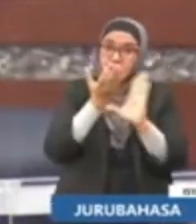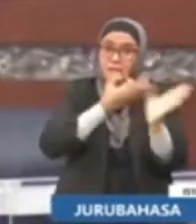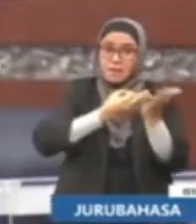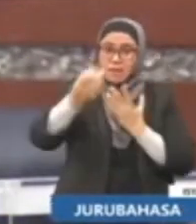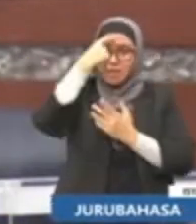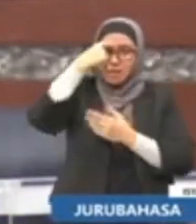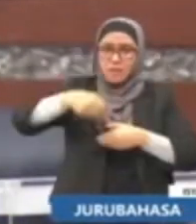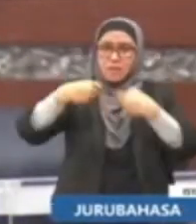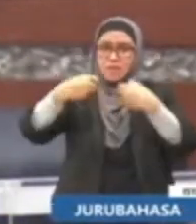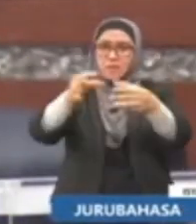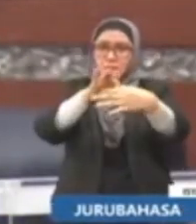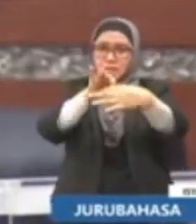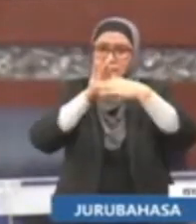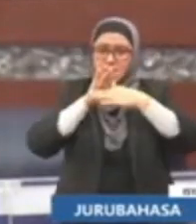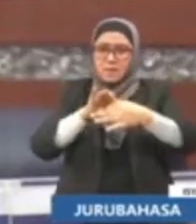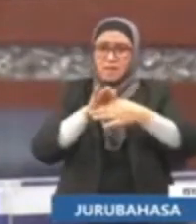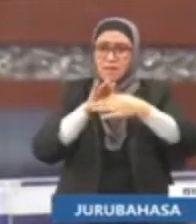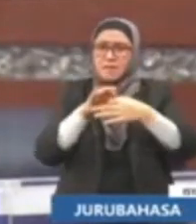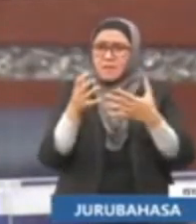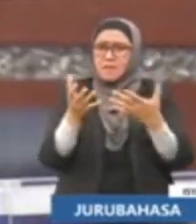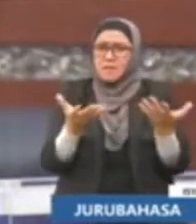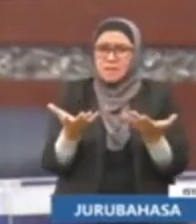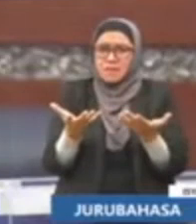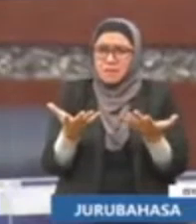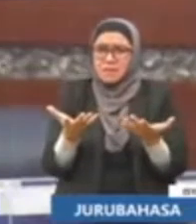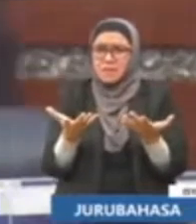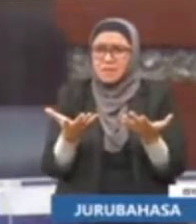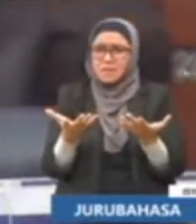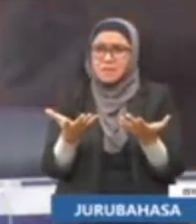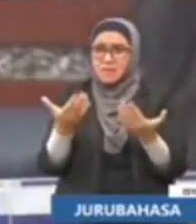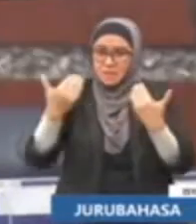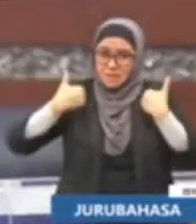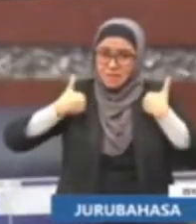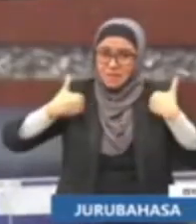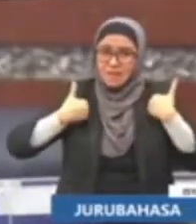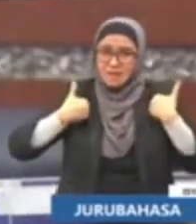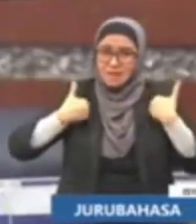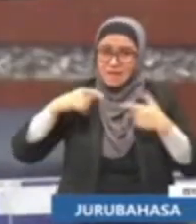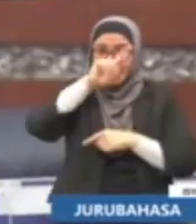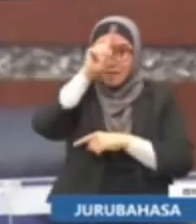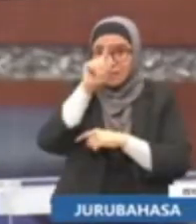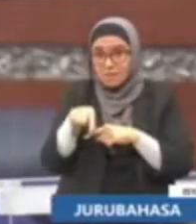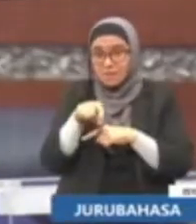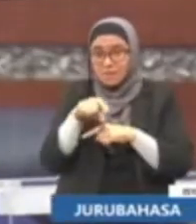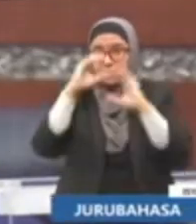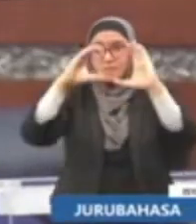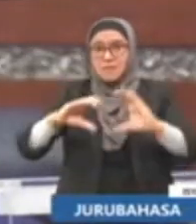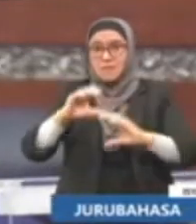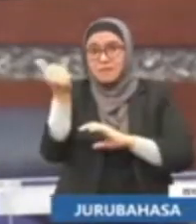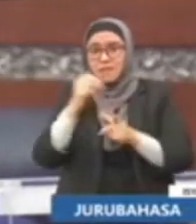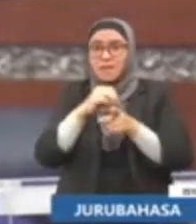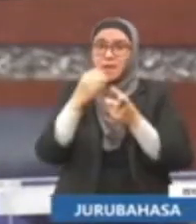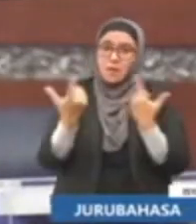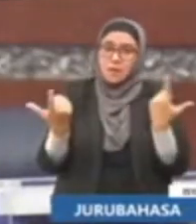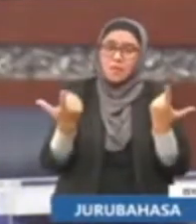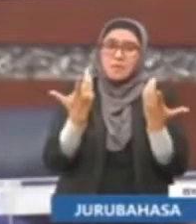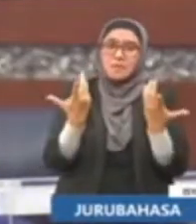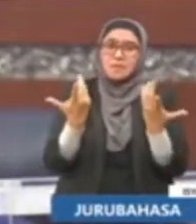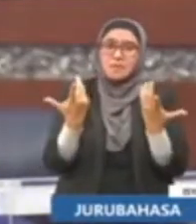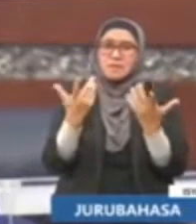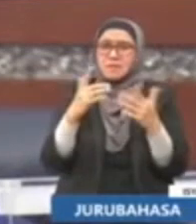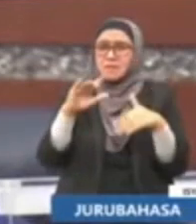kerjasama dengan sebaiknya Apakah ada ada kaedah lain ataupun pendekatan lain yang boleh